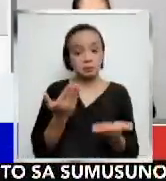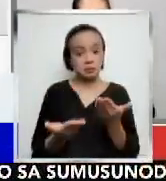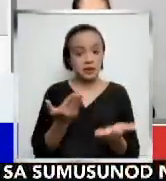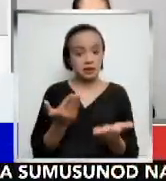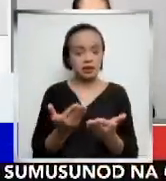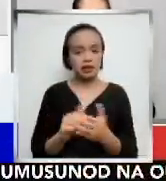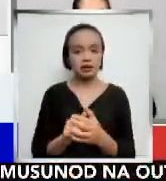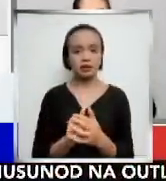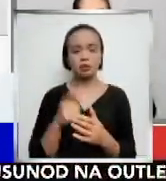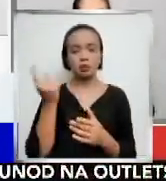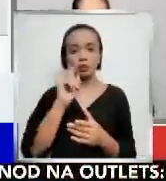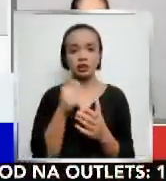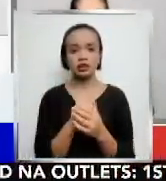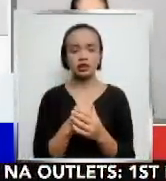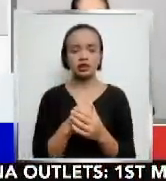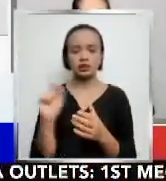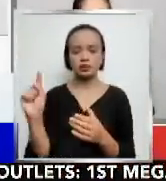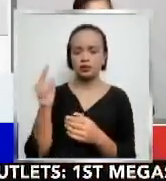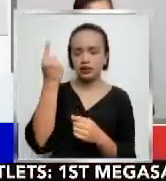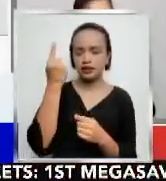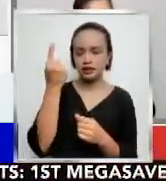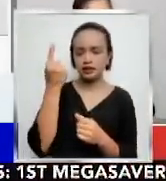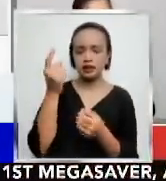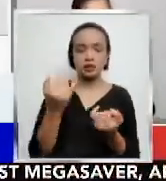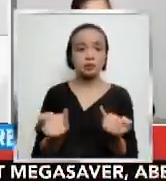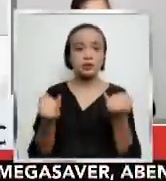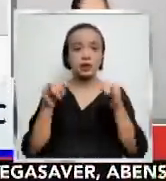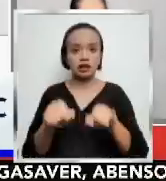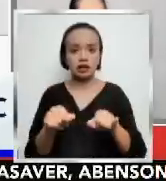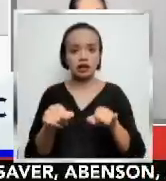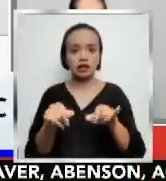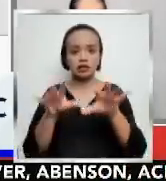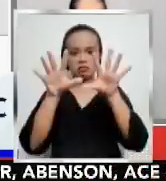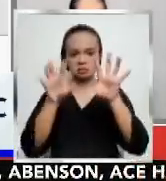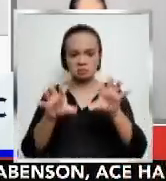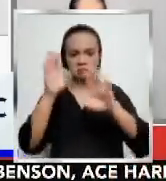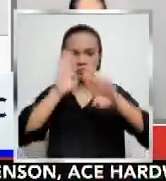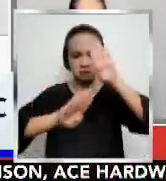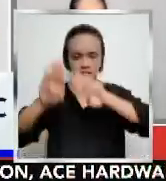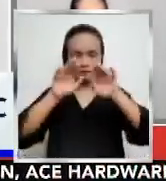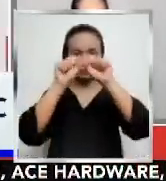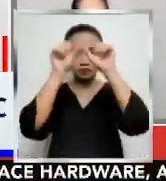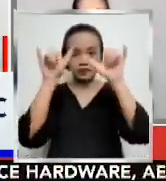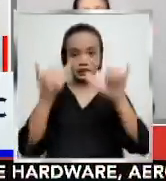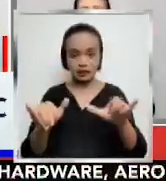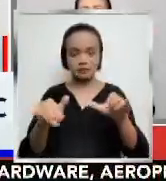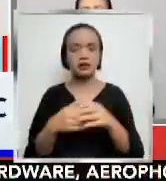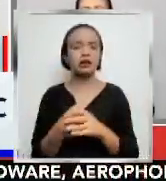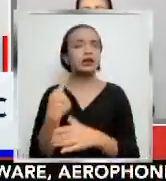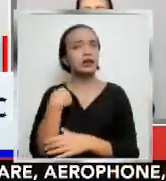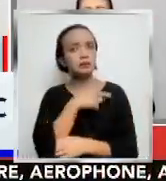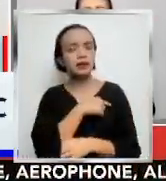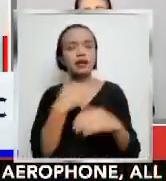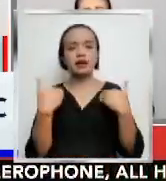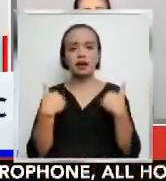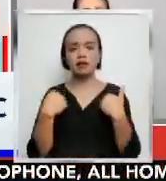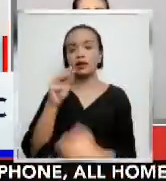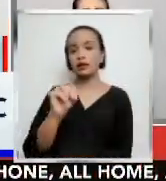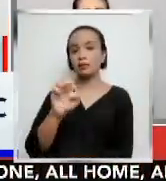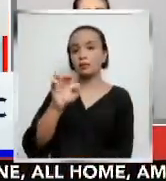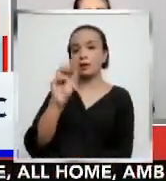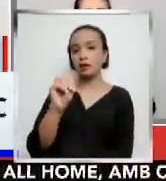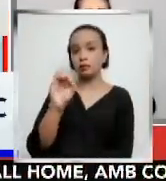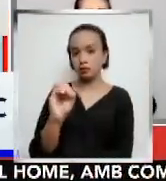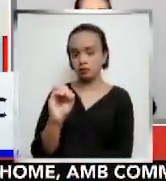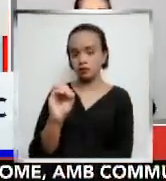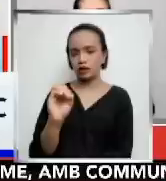o yung mga paunang issue o glitches sa system nila. Pinagpalabas po kami ng memorandum sa mga PTEs